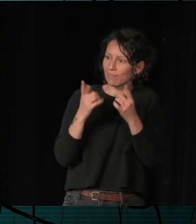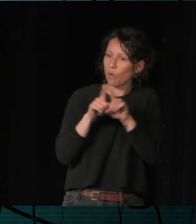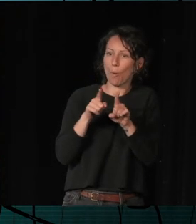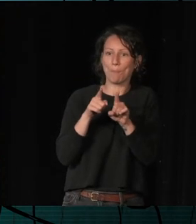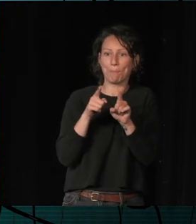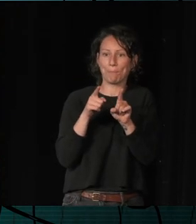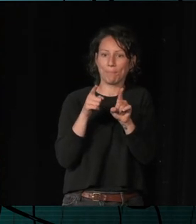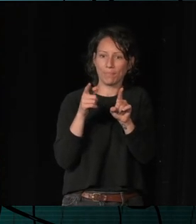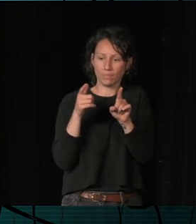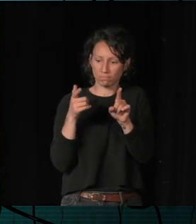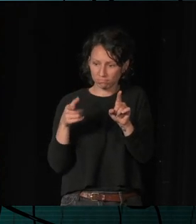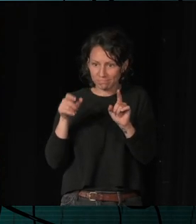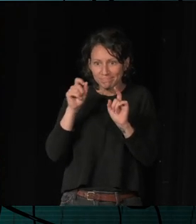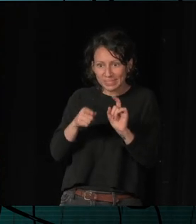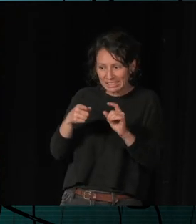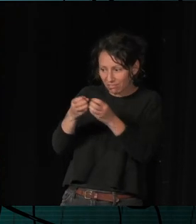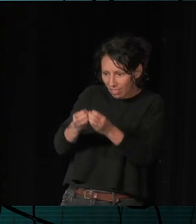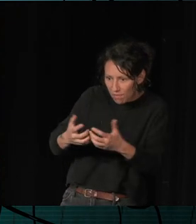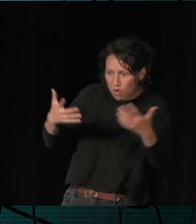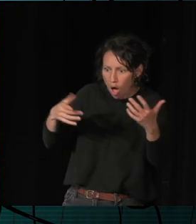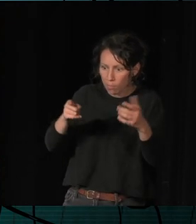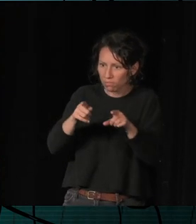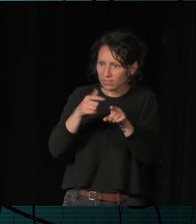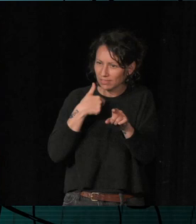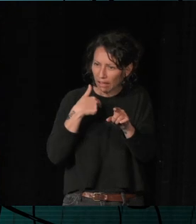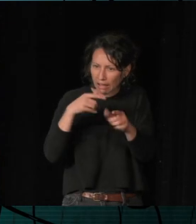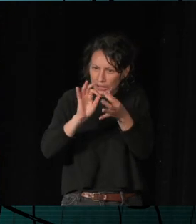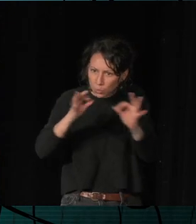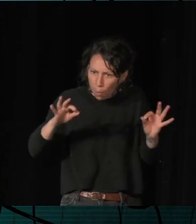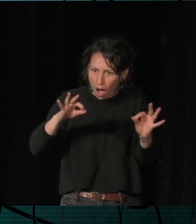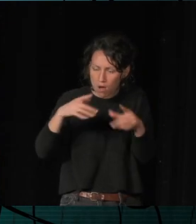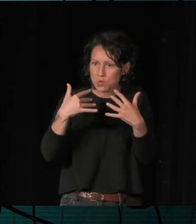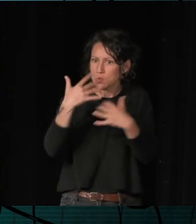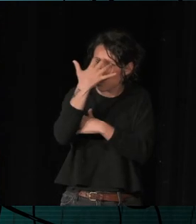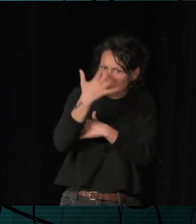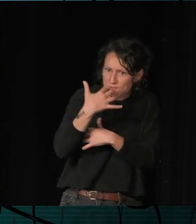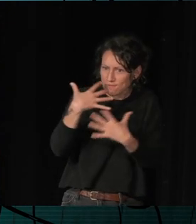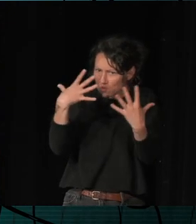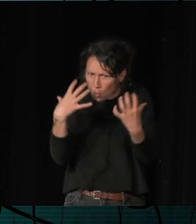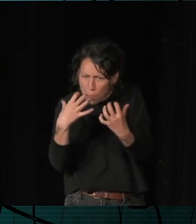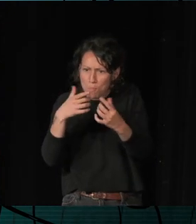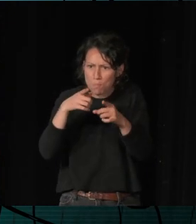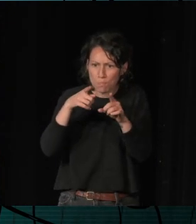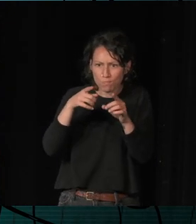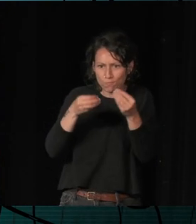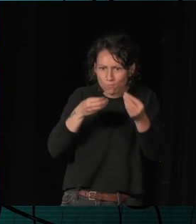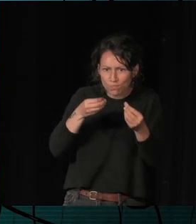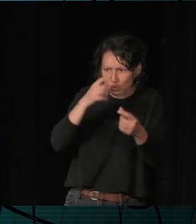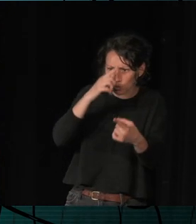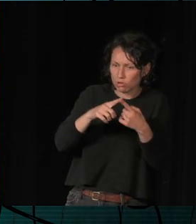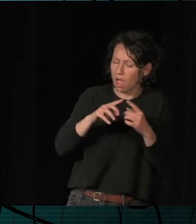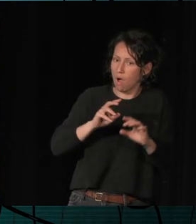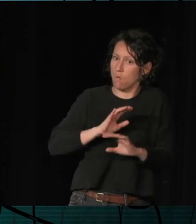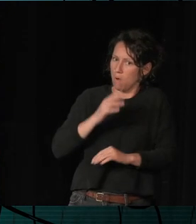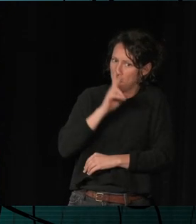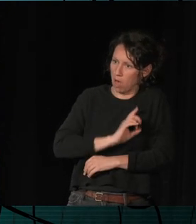petit peu, de légitimer sa pratique de développeur en racontant des récits sombres, en n'ayant pas peur de discuter de sujets vraiment pas rigolos